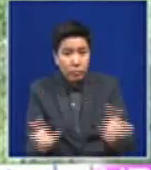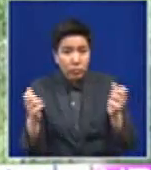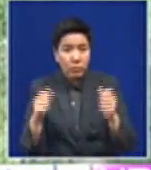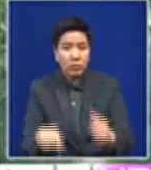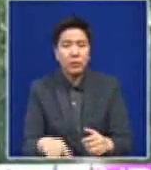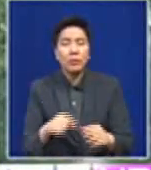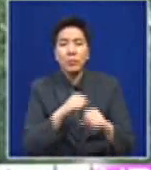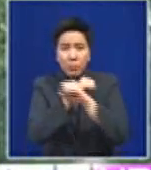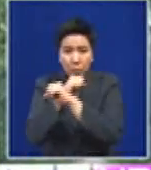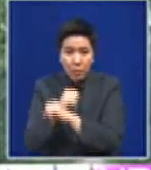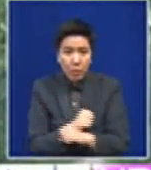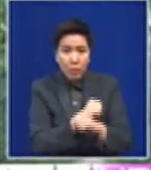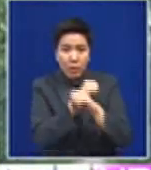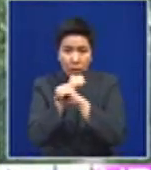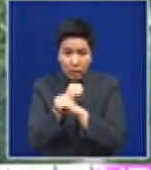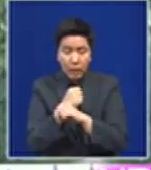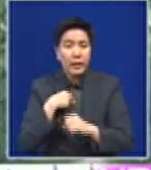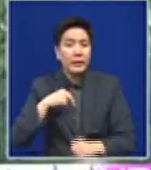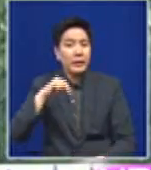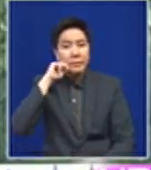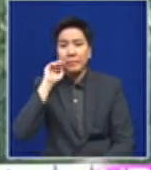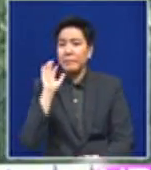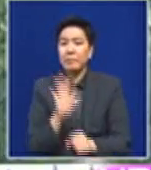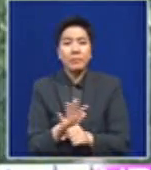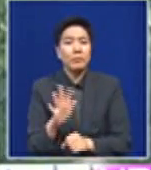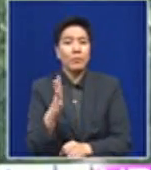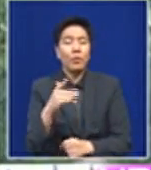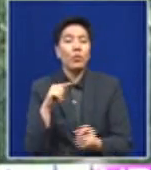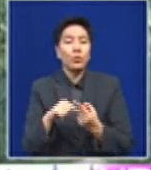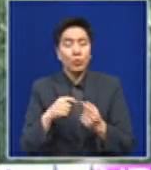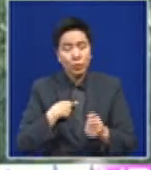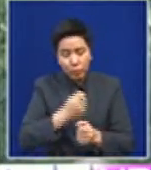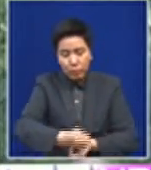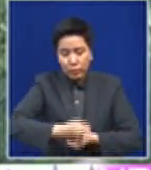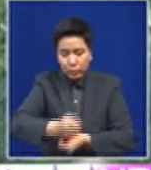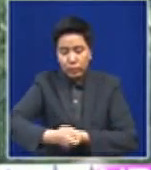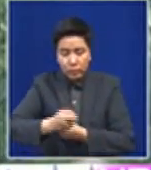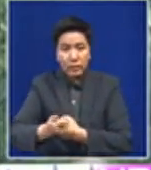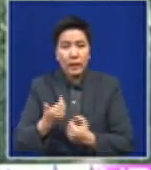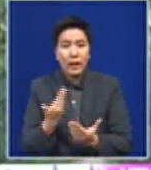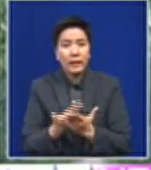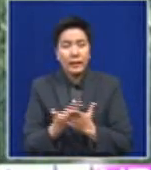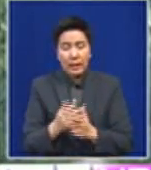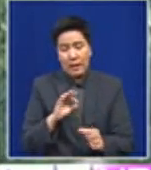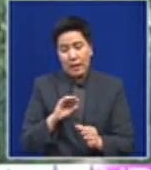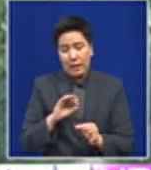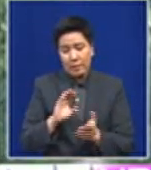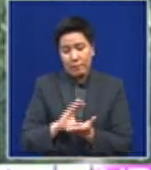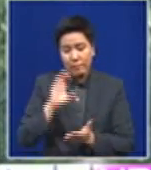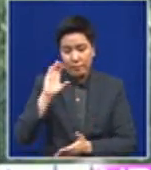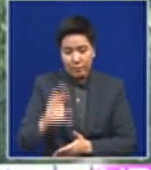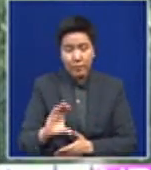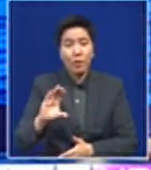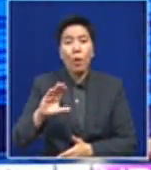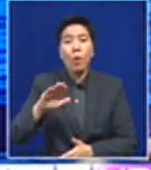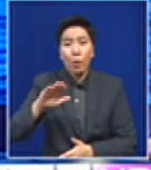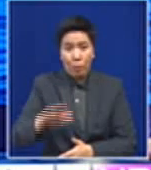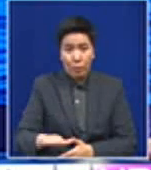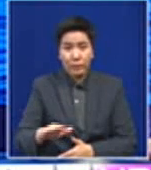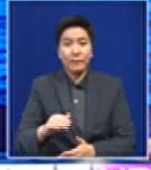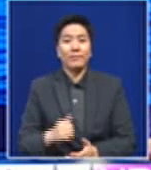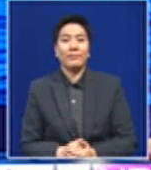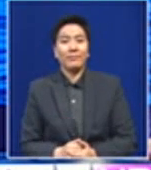เสียที่เกิดจากปริมาณน้ำที่ไม่เพียงพอต่อการเพาะปลูกลดต้นทุนในกระบวนการผลิต